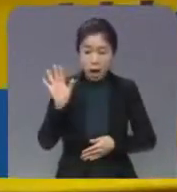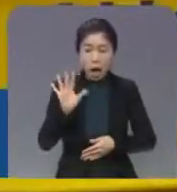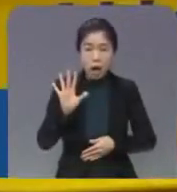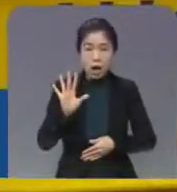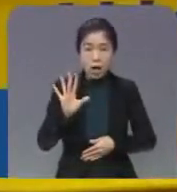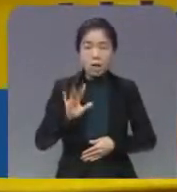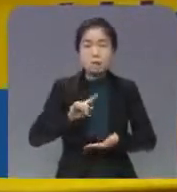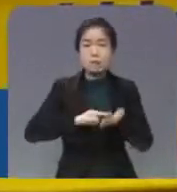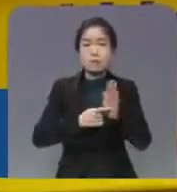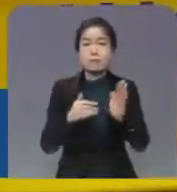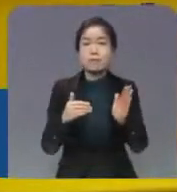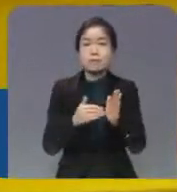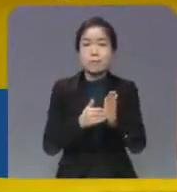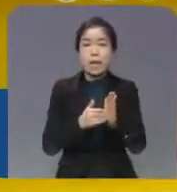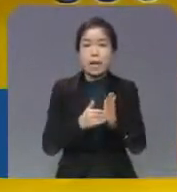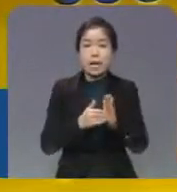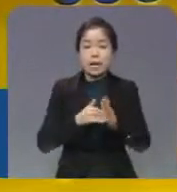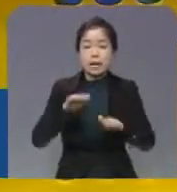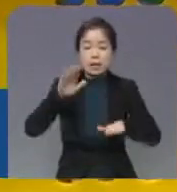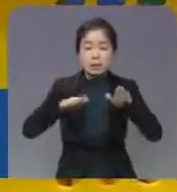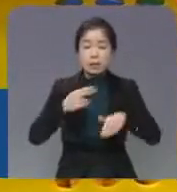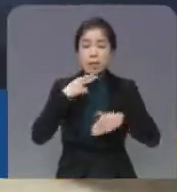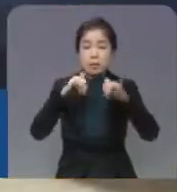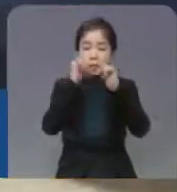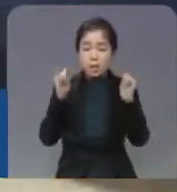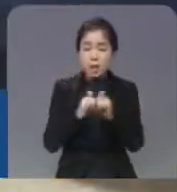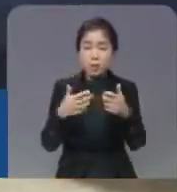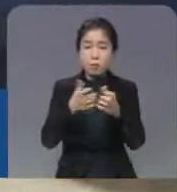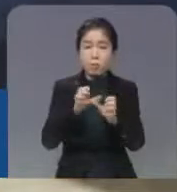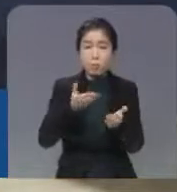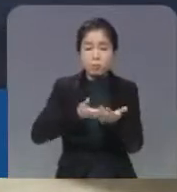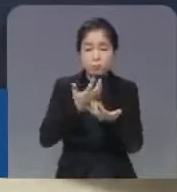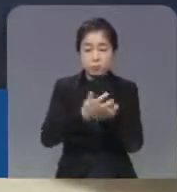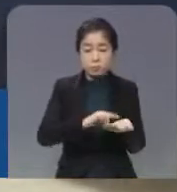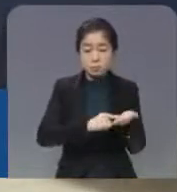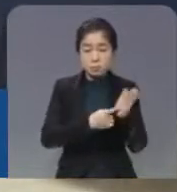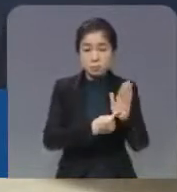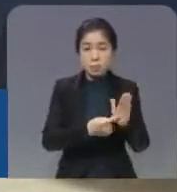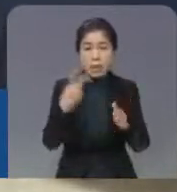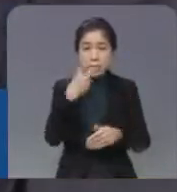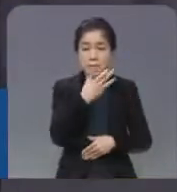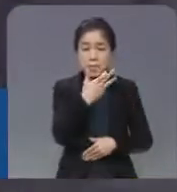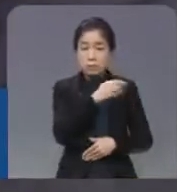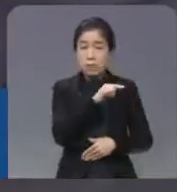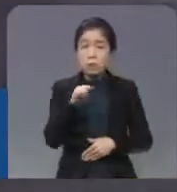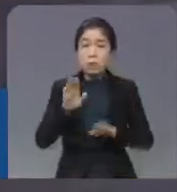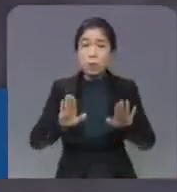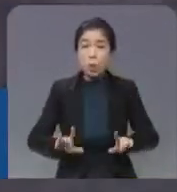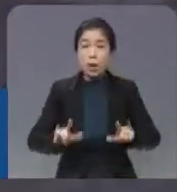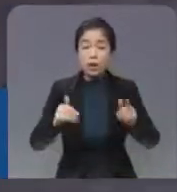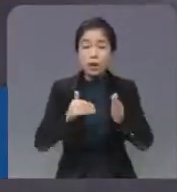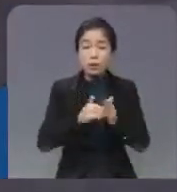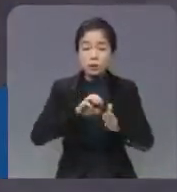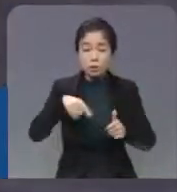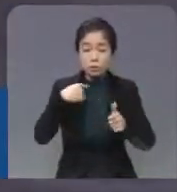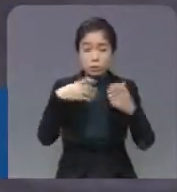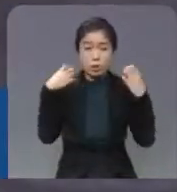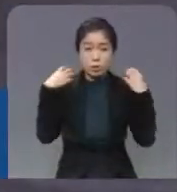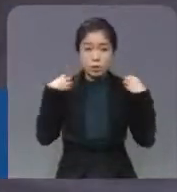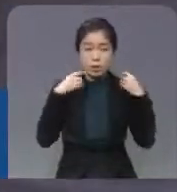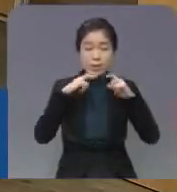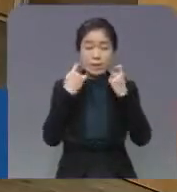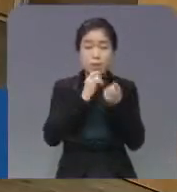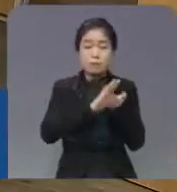것으로 나타났습니다. 학벌 없는 사회를 위한 시민 모임은 보도 자료를 내고 2018년부터 올해까지 광주 교육청의